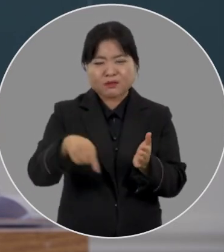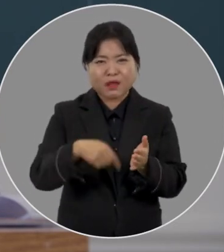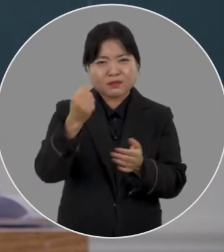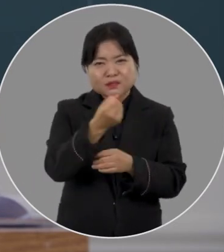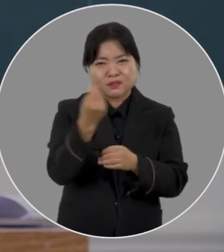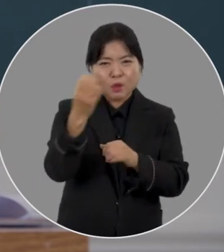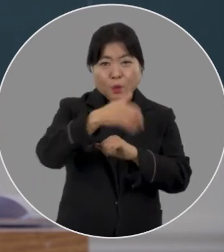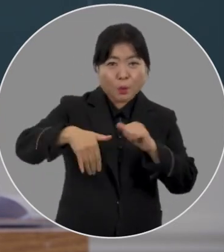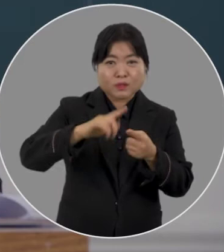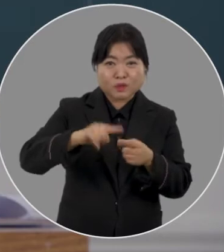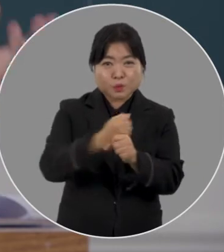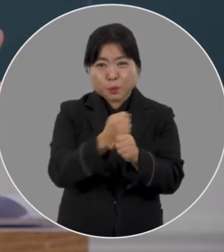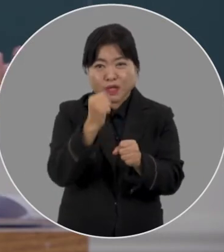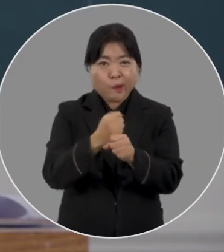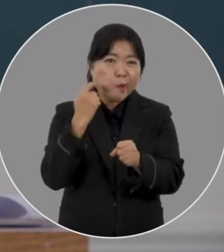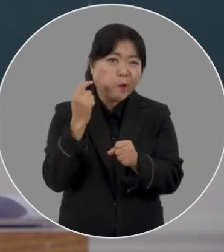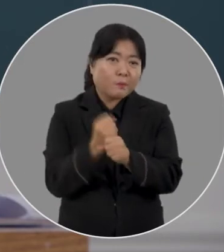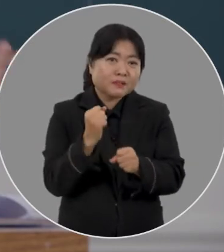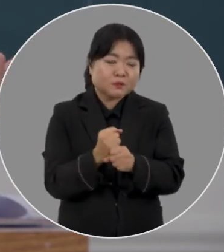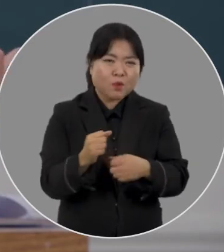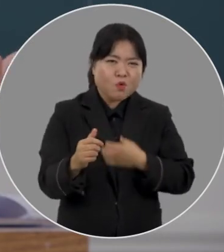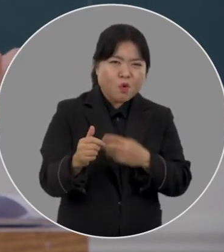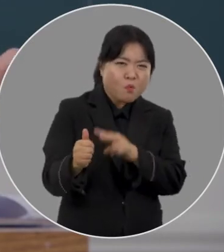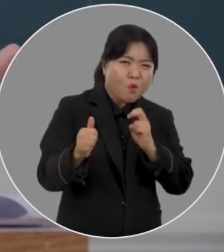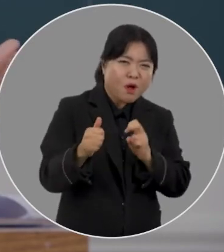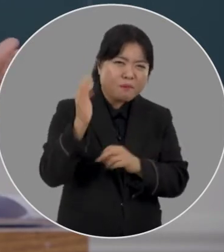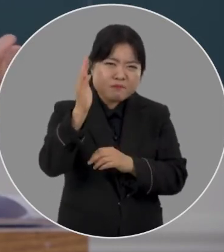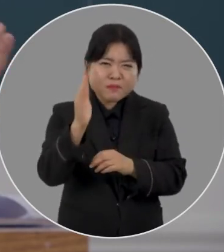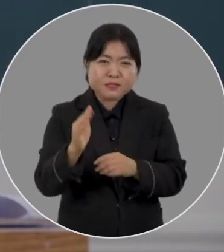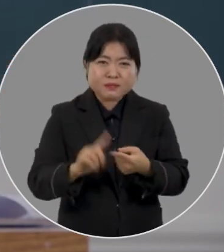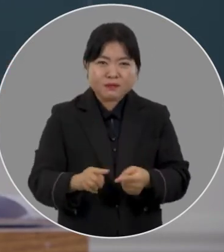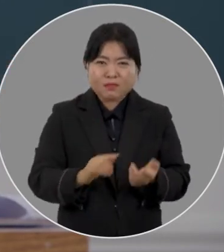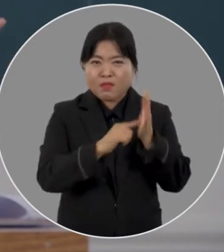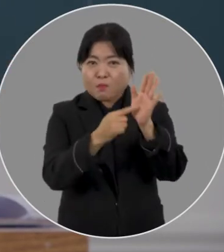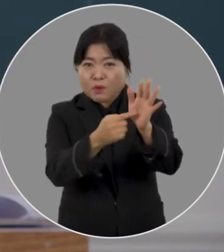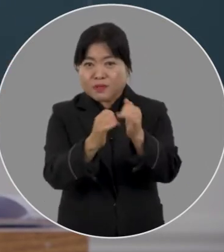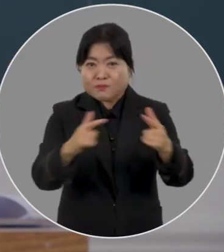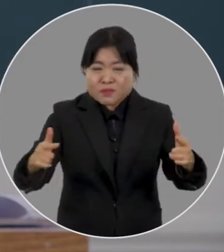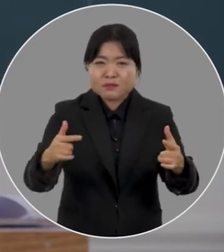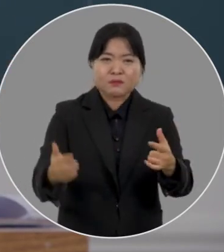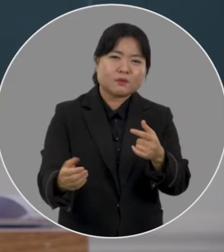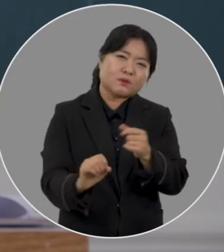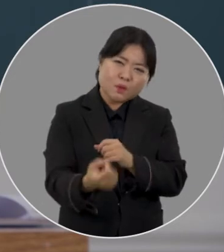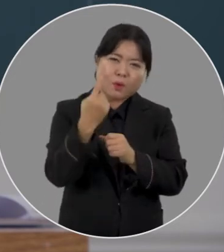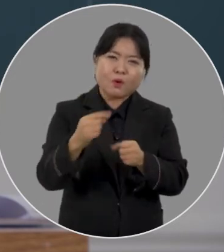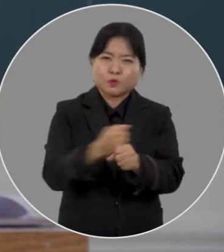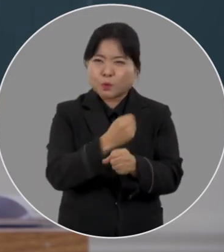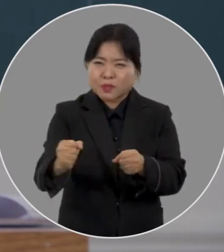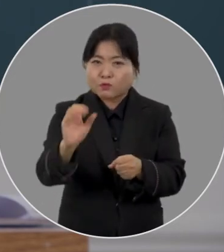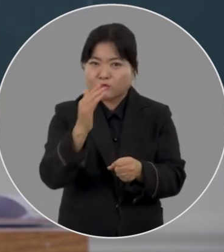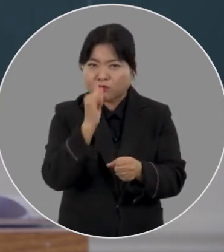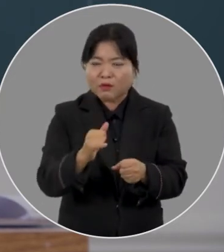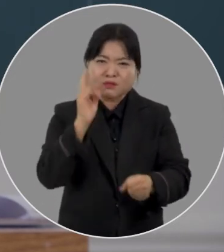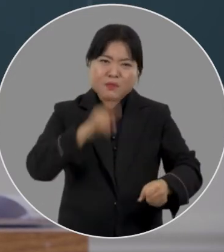좀 여론을 조작하고 혐오의 메시지를 내보내는 사람들에 의해서 조작될 수 있는가, 혹은 행동을 이렇게